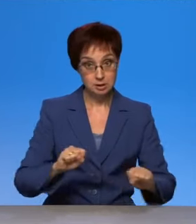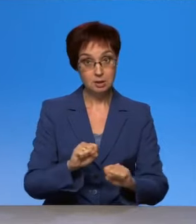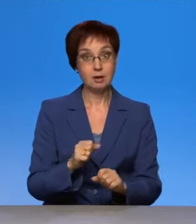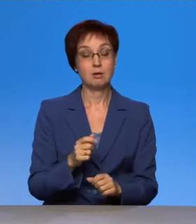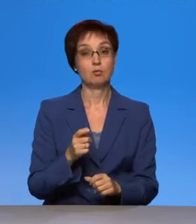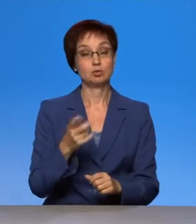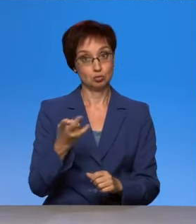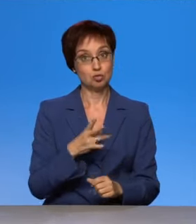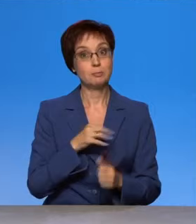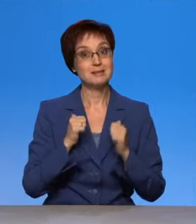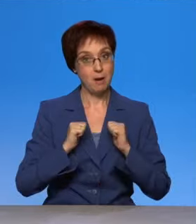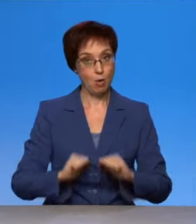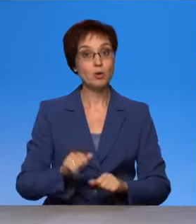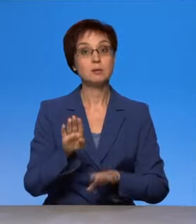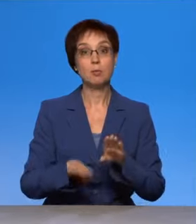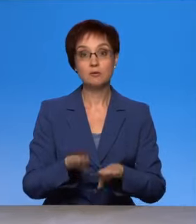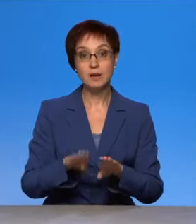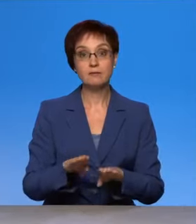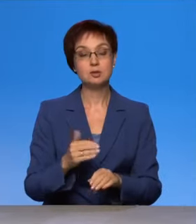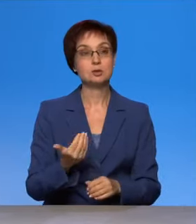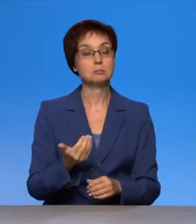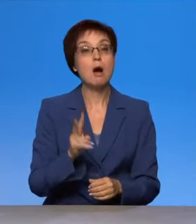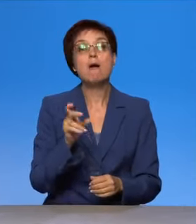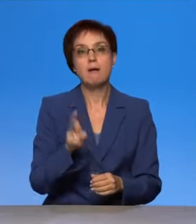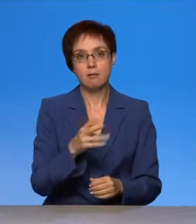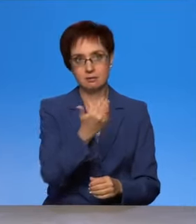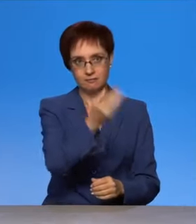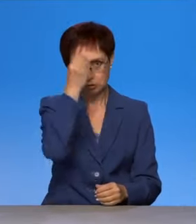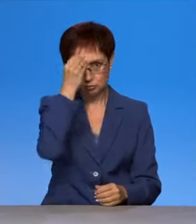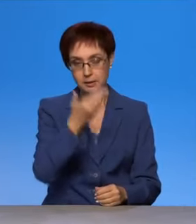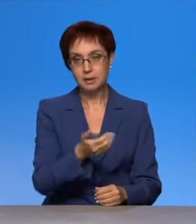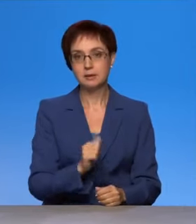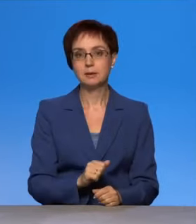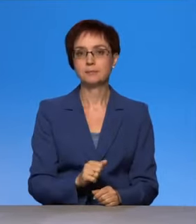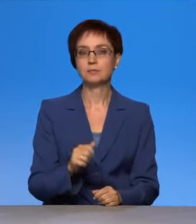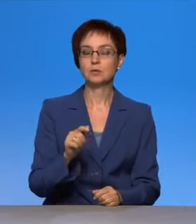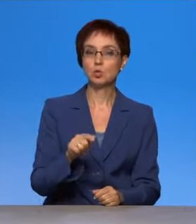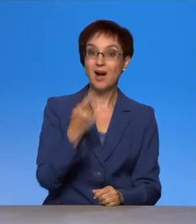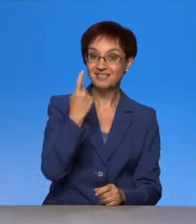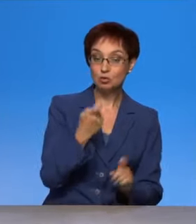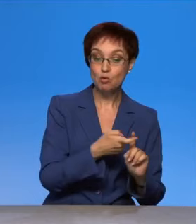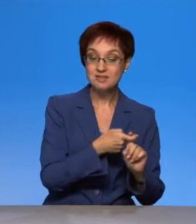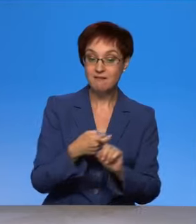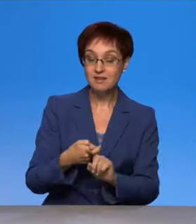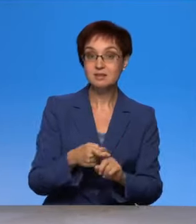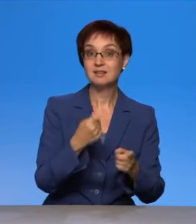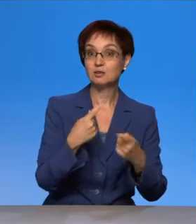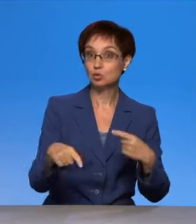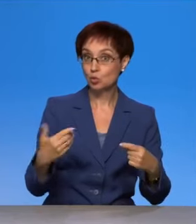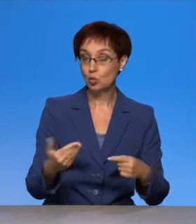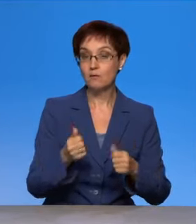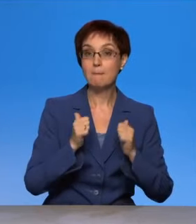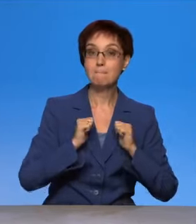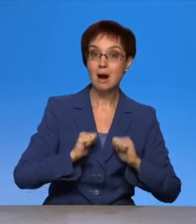Вот чтобы быть спокойным и уравновешенным, это, знаете, как это вот одно цепляется за другое. Покой и